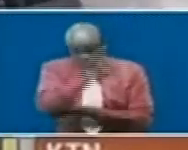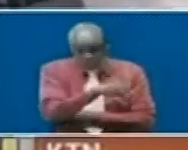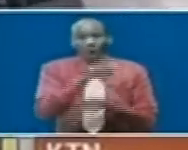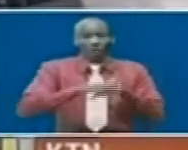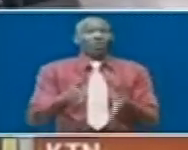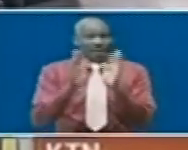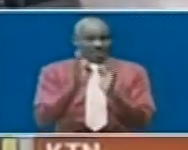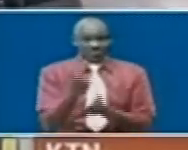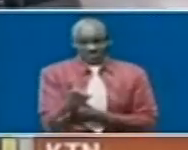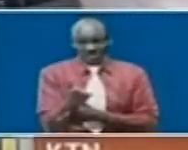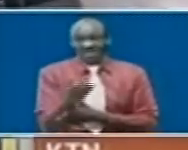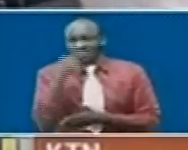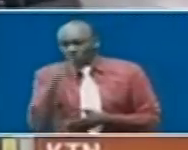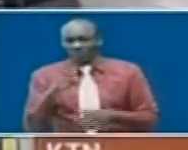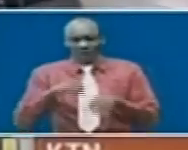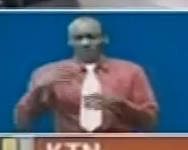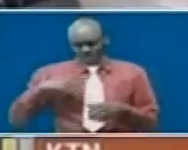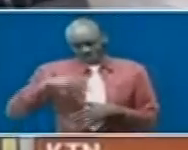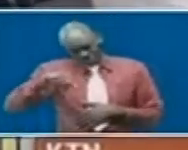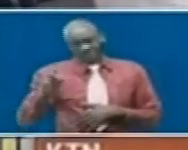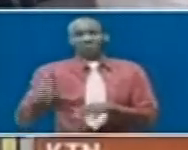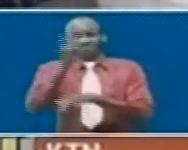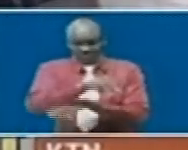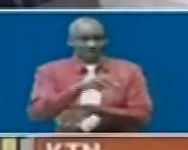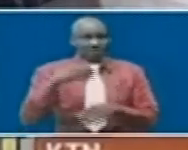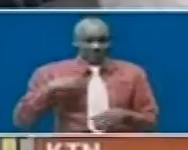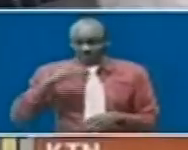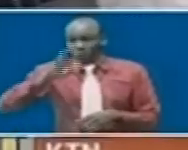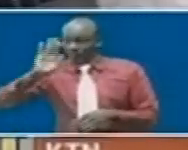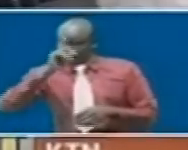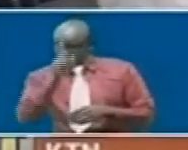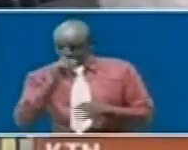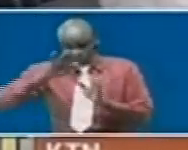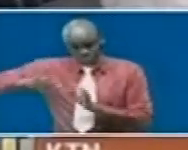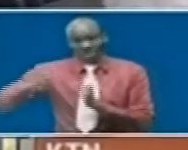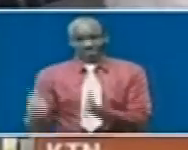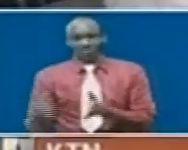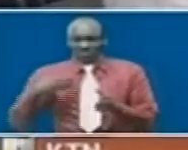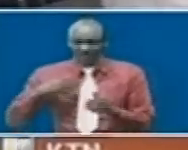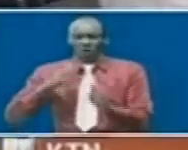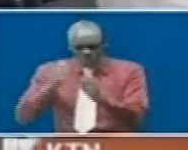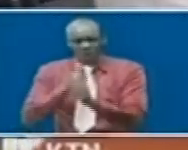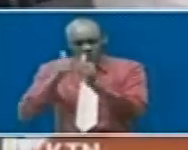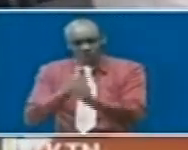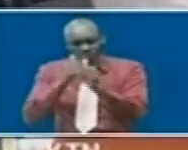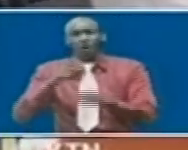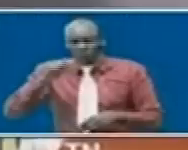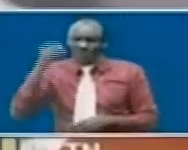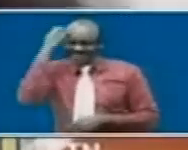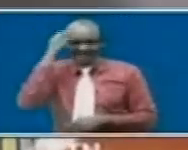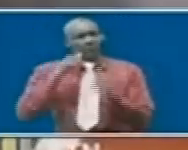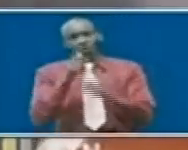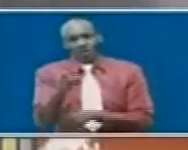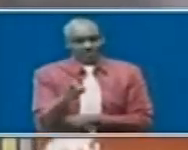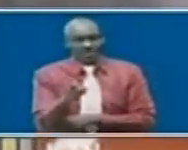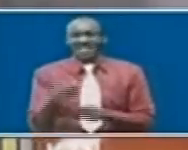njiani. Anadai njiani abiria wenzake walishuka na akasazwa na jamaa mmoja aliyekuwa akimfuata unyo unyo kutoka mjini Kitale,